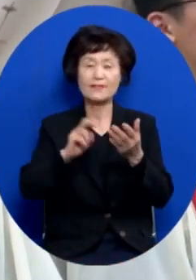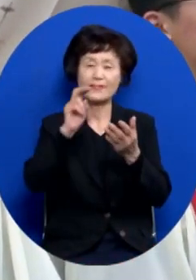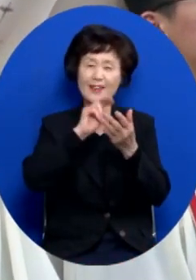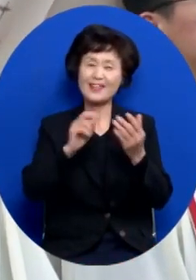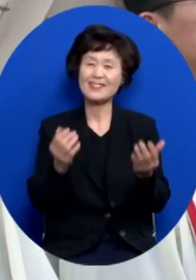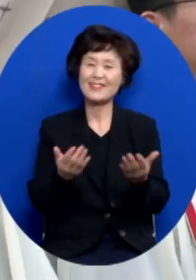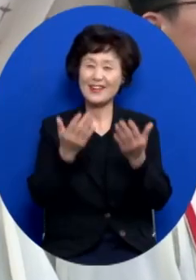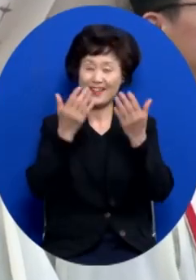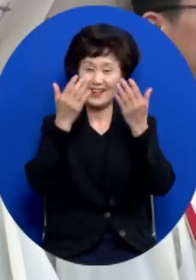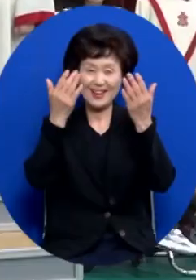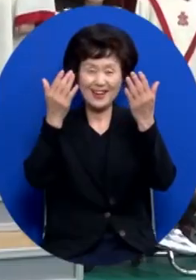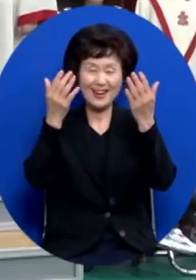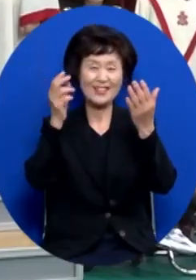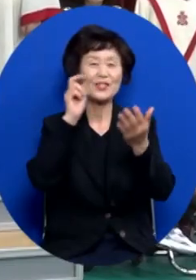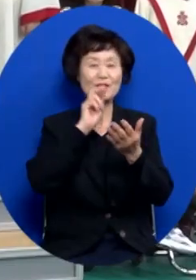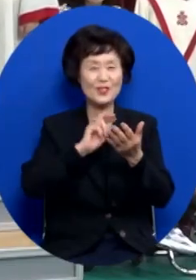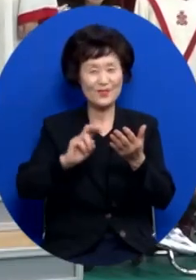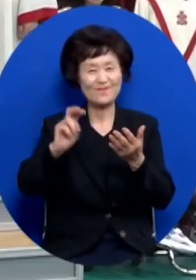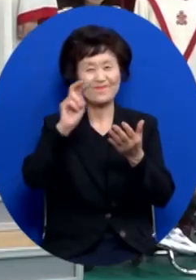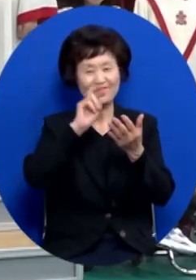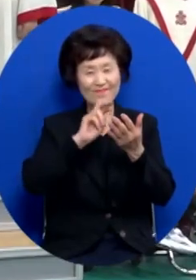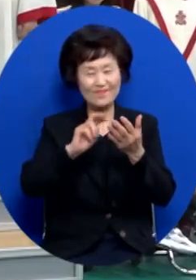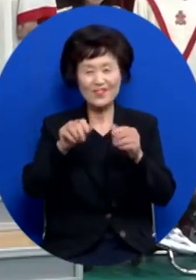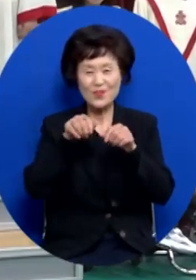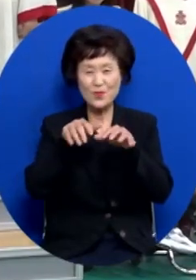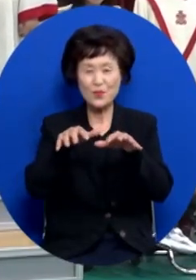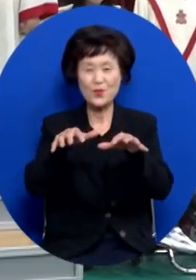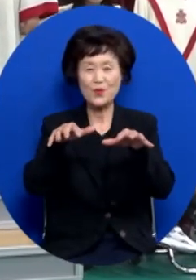소리가 울려 퍼집니다.